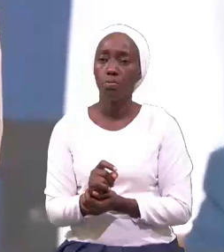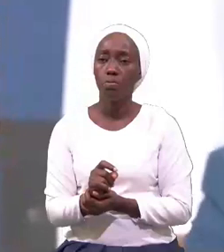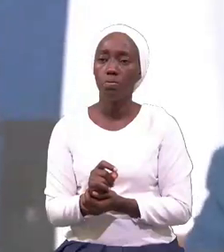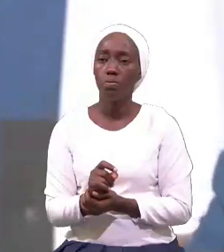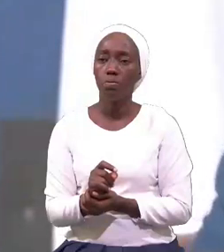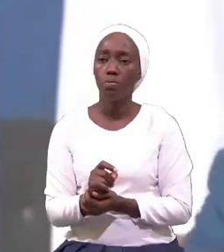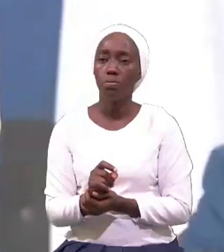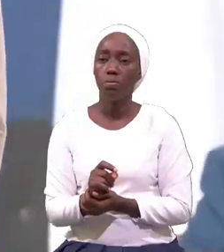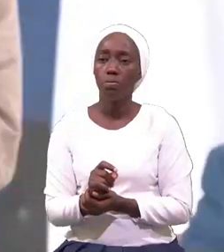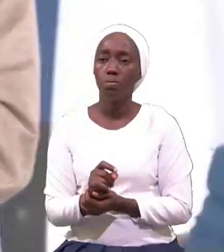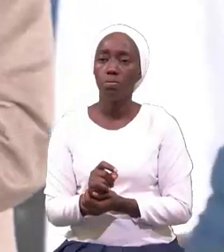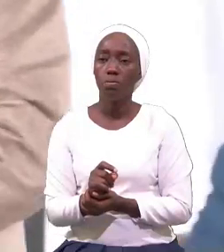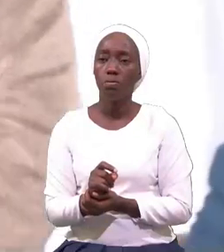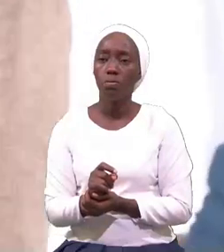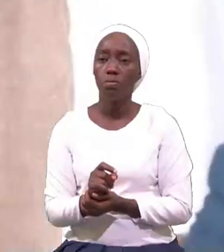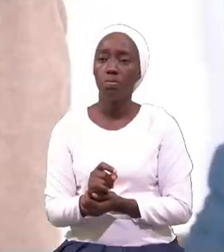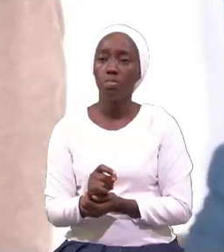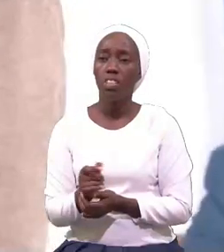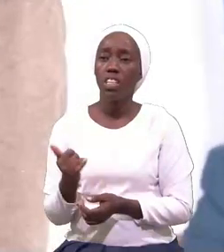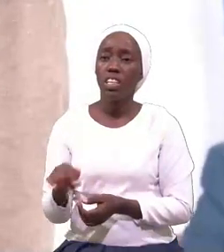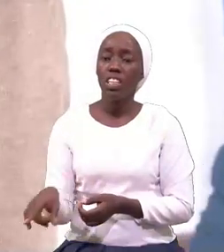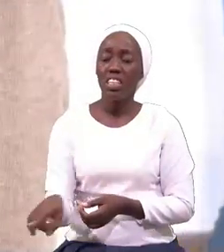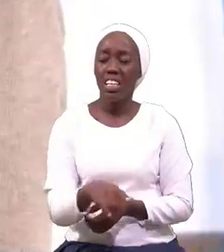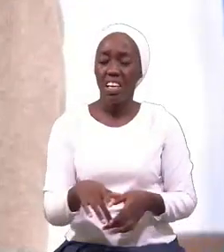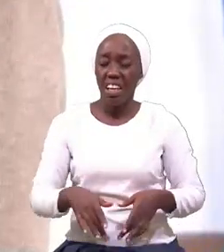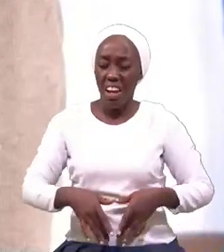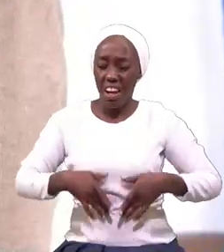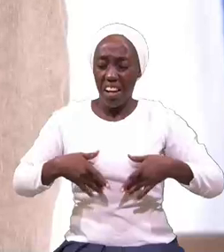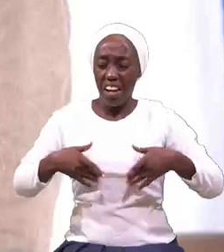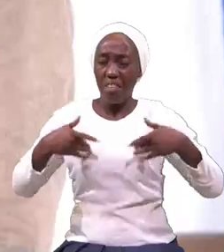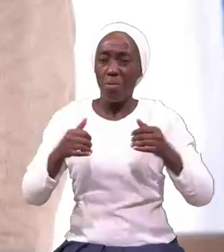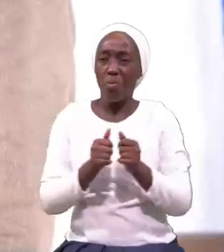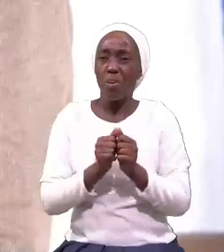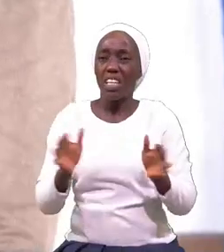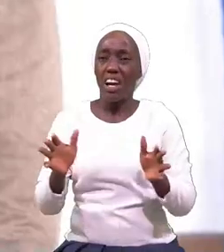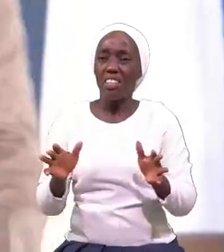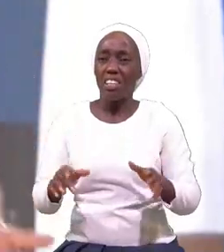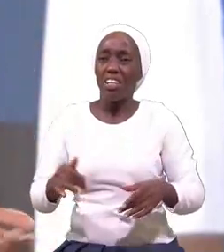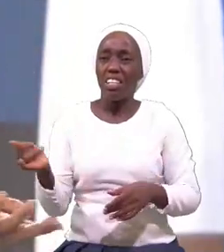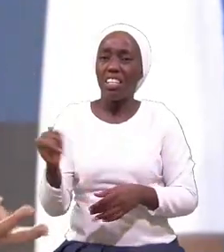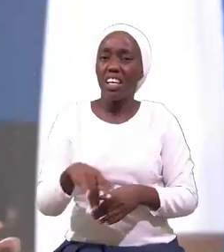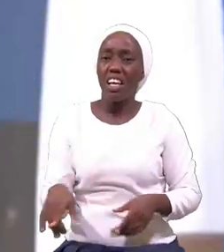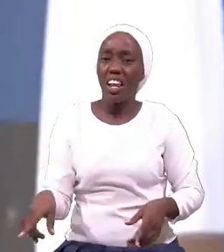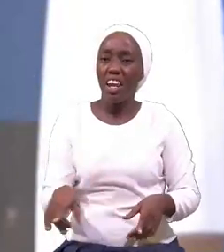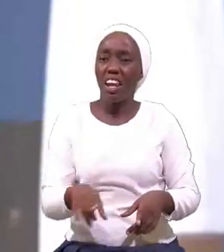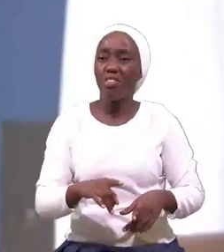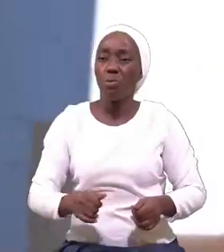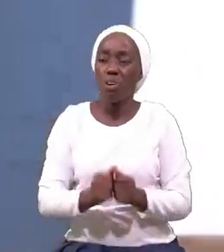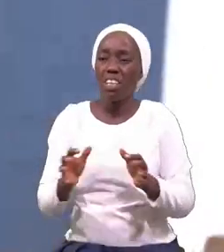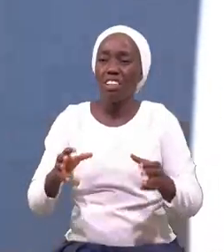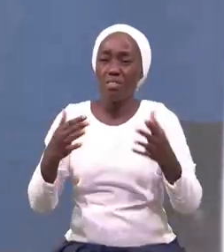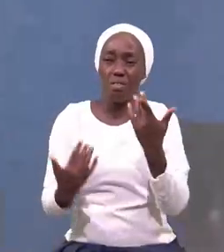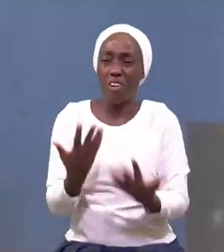part. Est-ce que vous avez reçu le Saint-Esprit depuis que vous avez cru? Ils vivaient sans le feu, sans la ferveur.